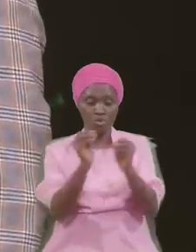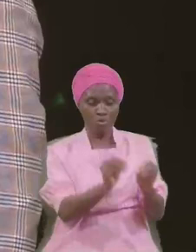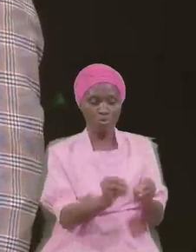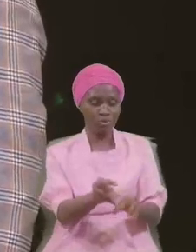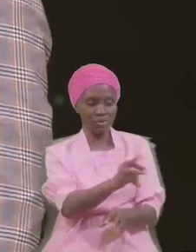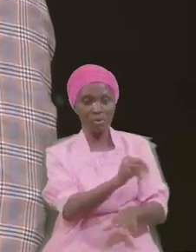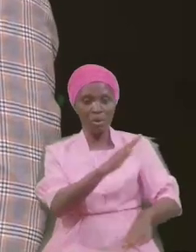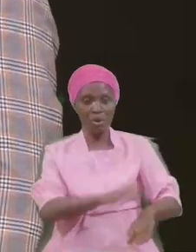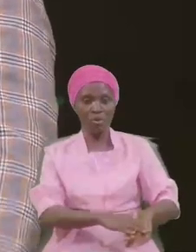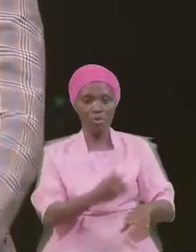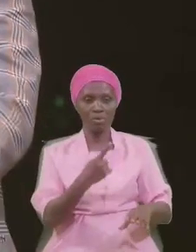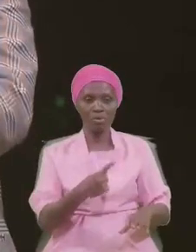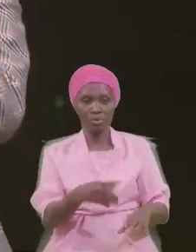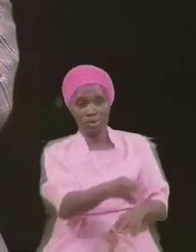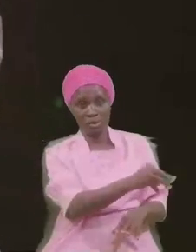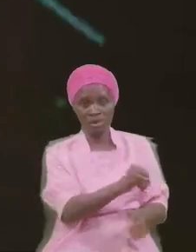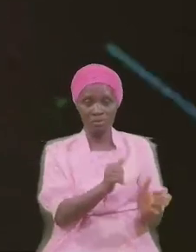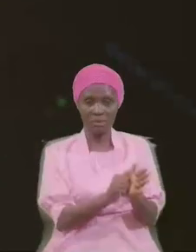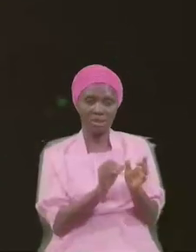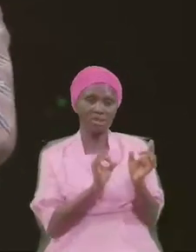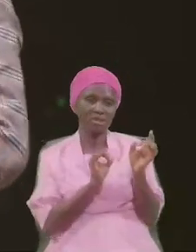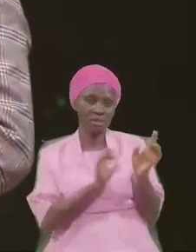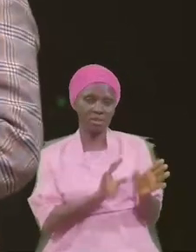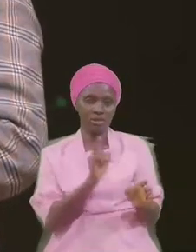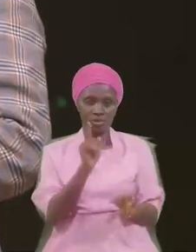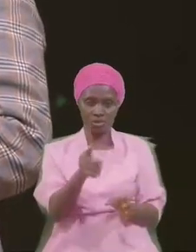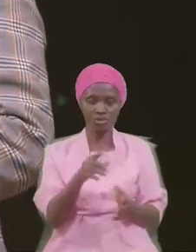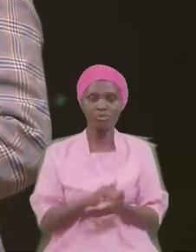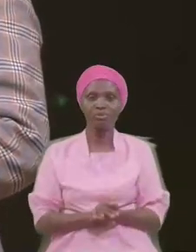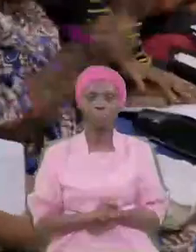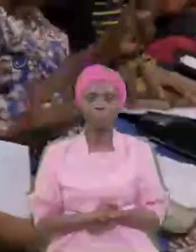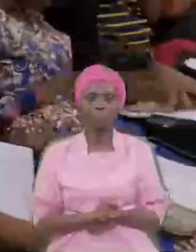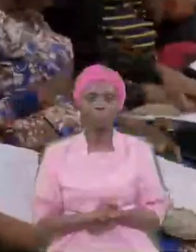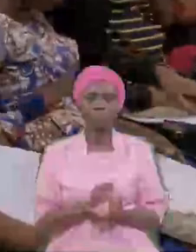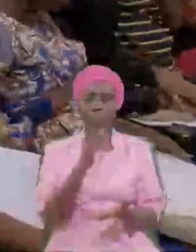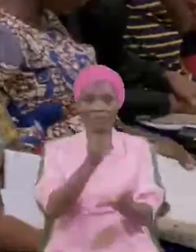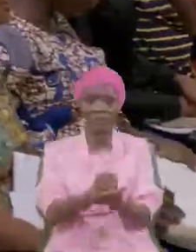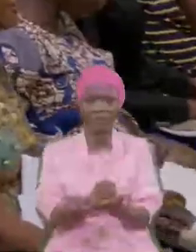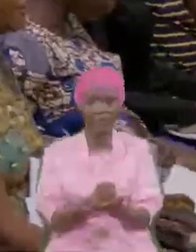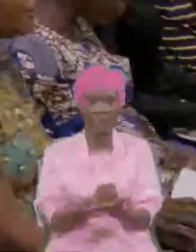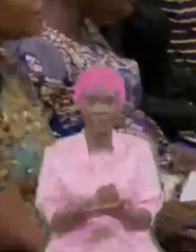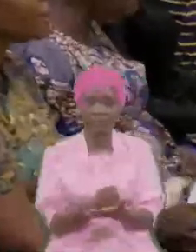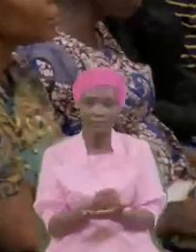en frappera tous ceux qui te haïssent. Amen.